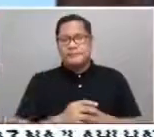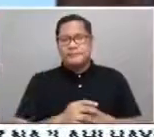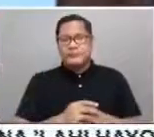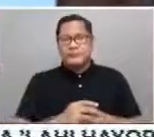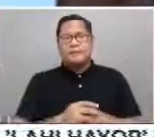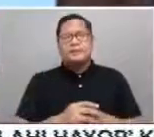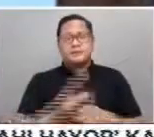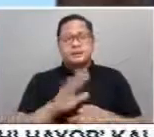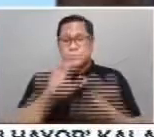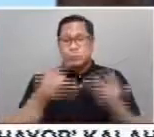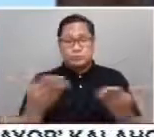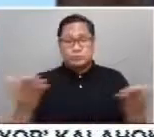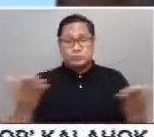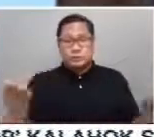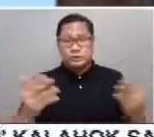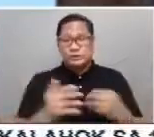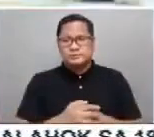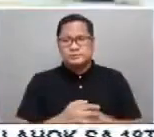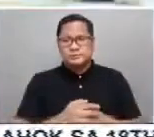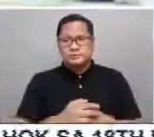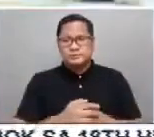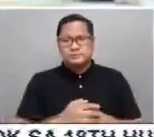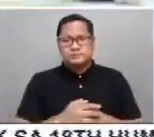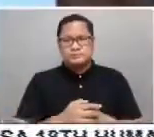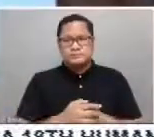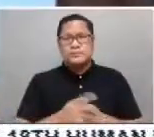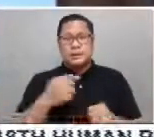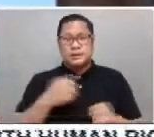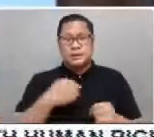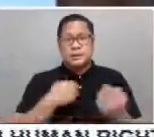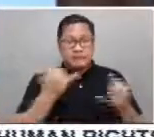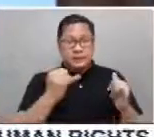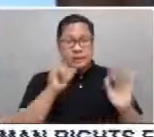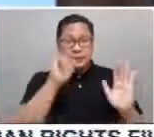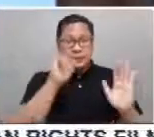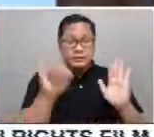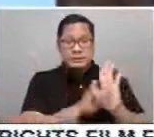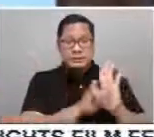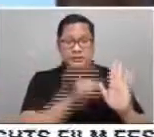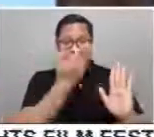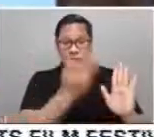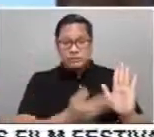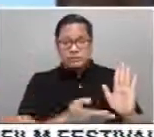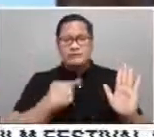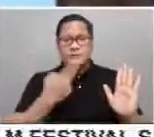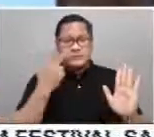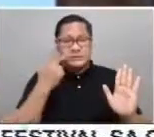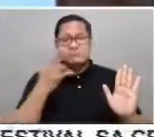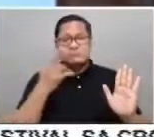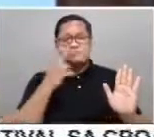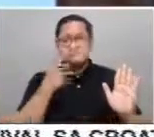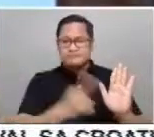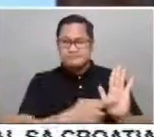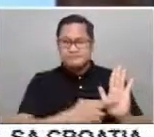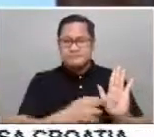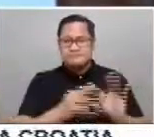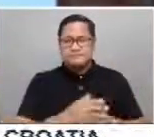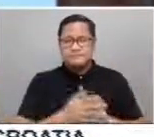for reasons of public safety and health, I am putting you on a warning na